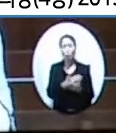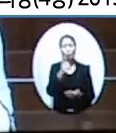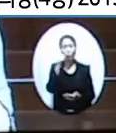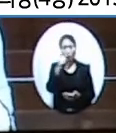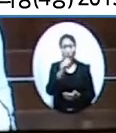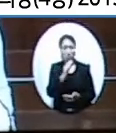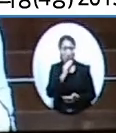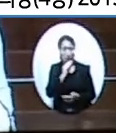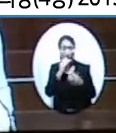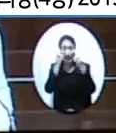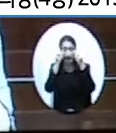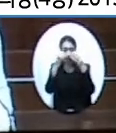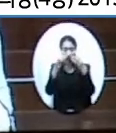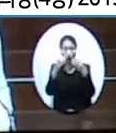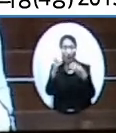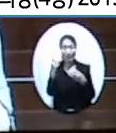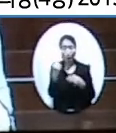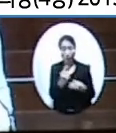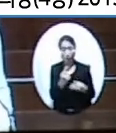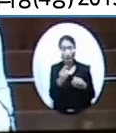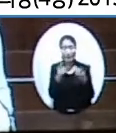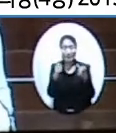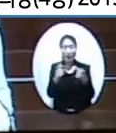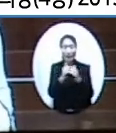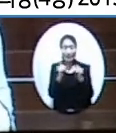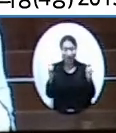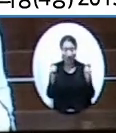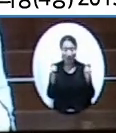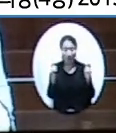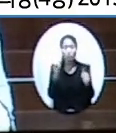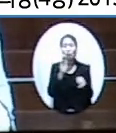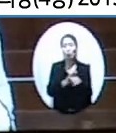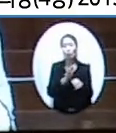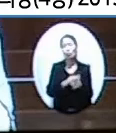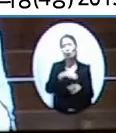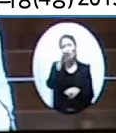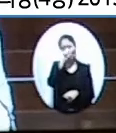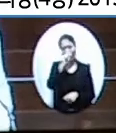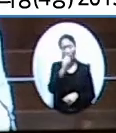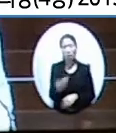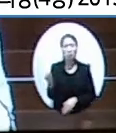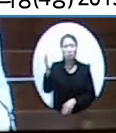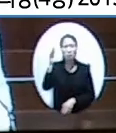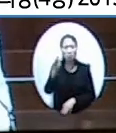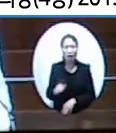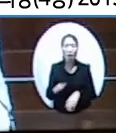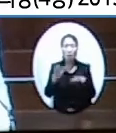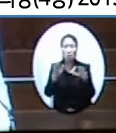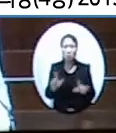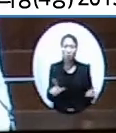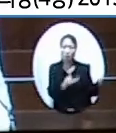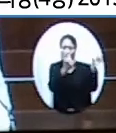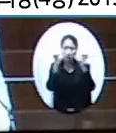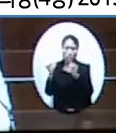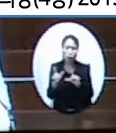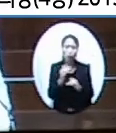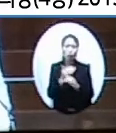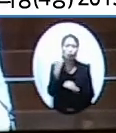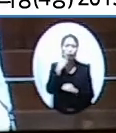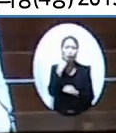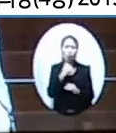새로 유입되는 주민들에 대한 지원도 좋습니다. 그런데 현재 살고 있는